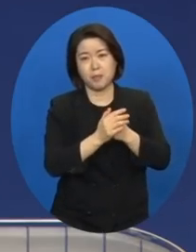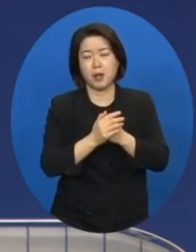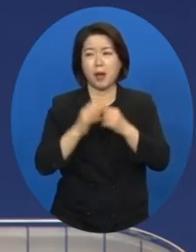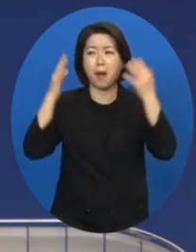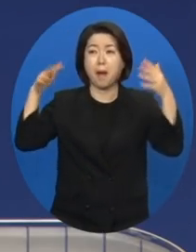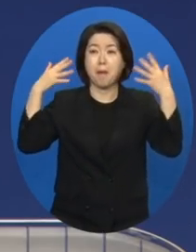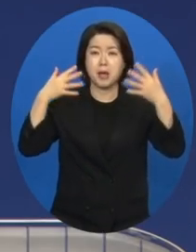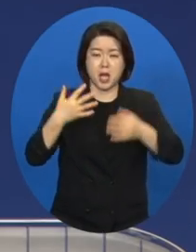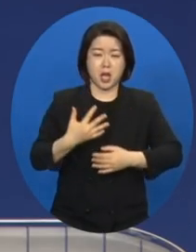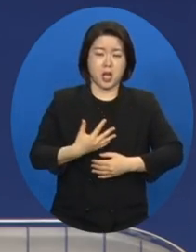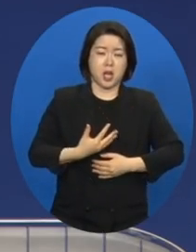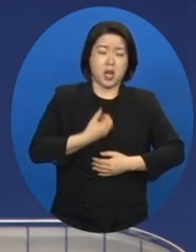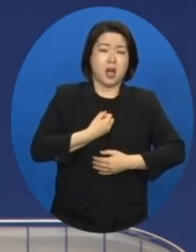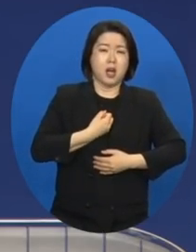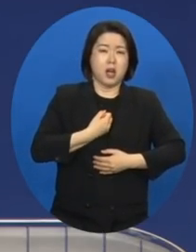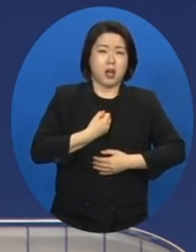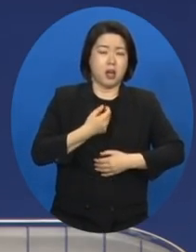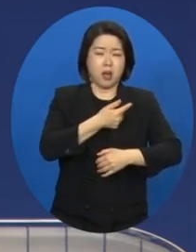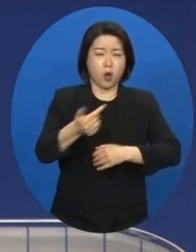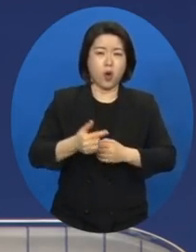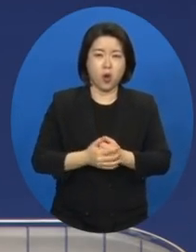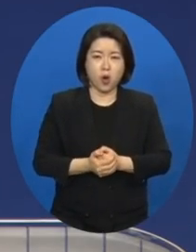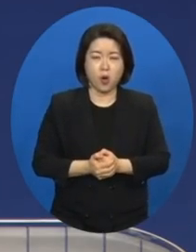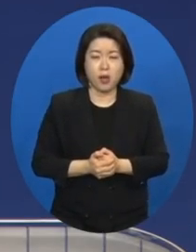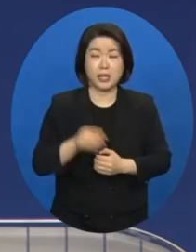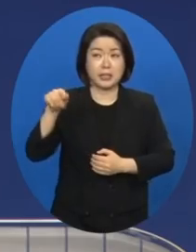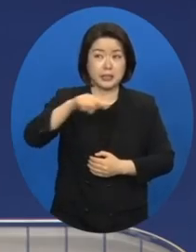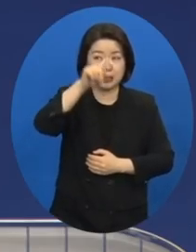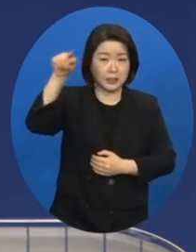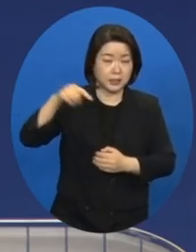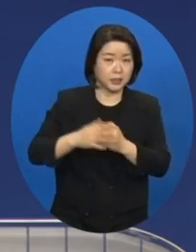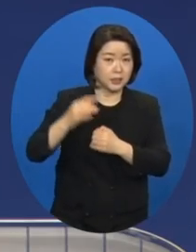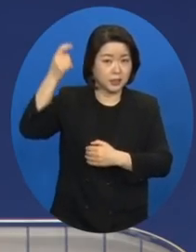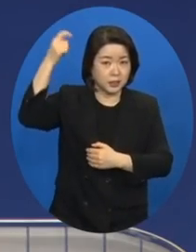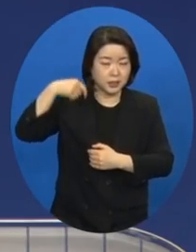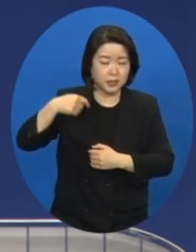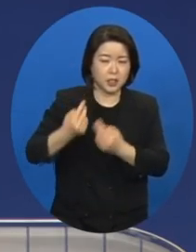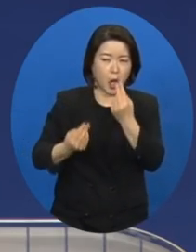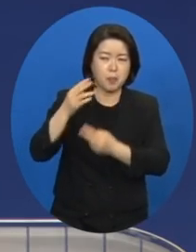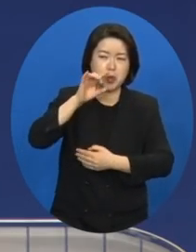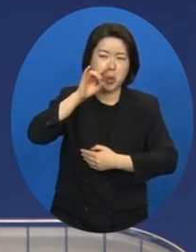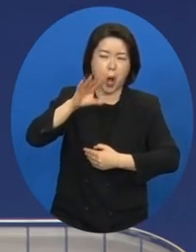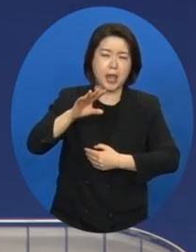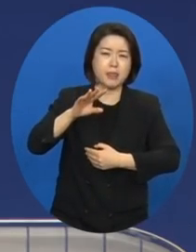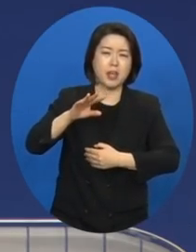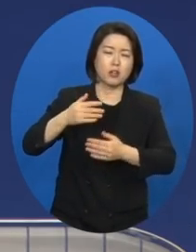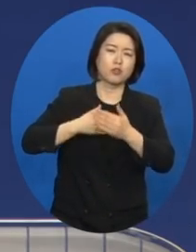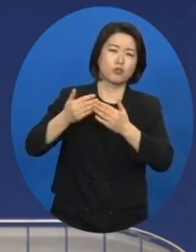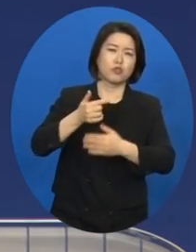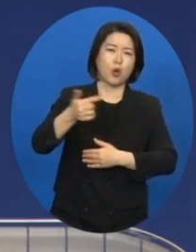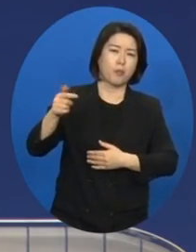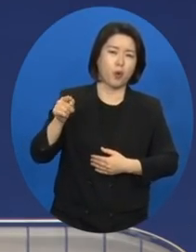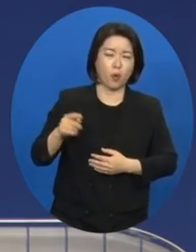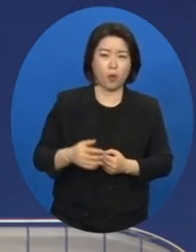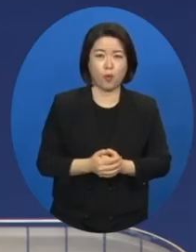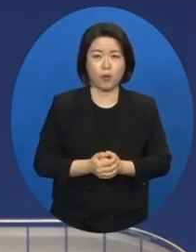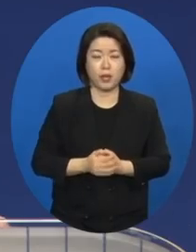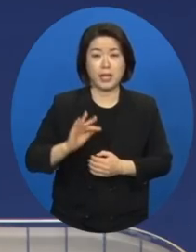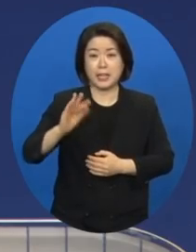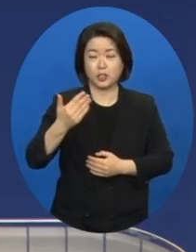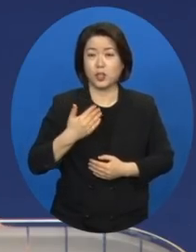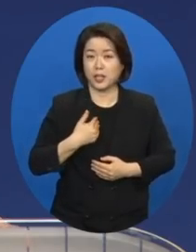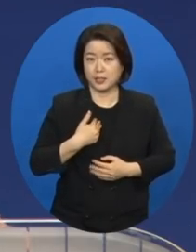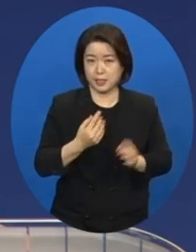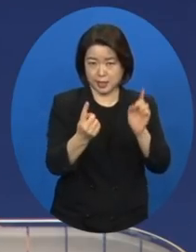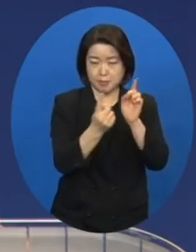세다는 거 아십니까? 그들이 또한 느끼는 비교할 수 없는 두려움이 있다라는 거예요. 최근에 제가 만난 어떤 분이 어떤